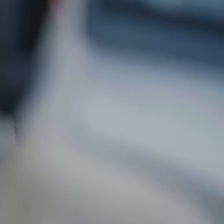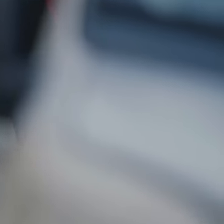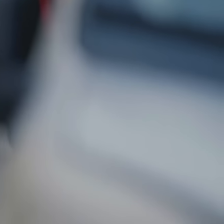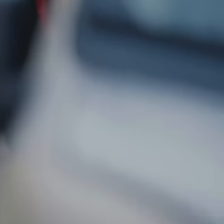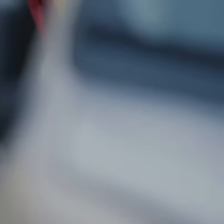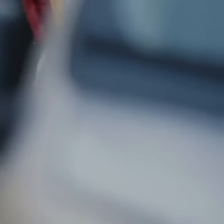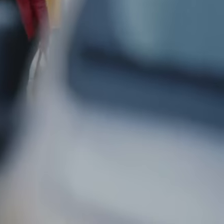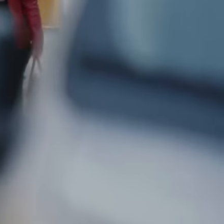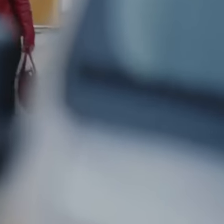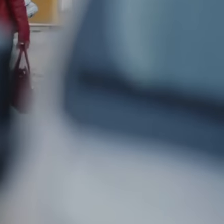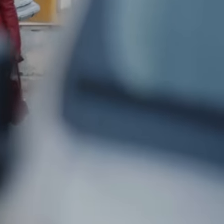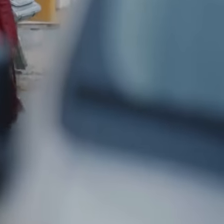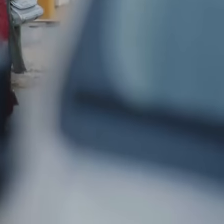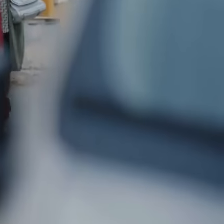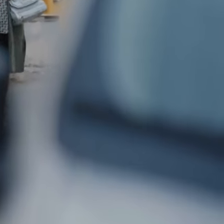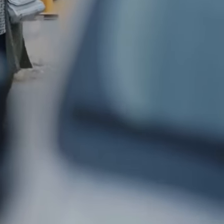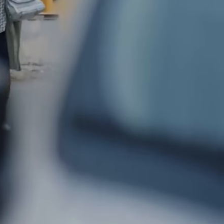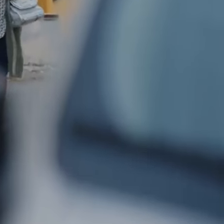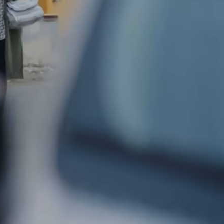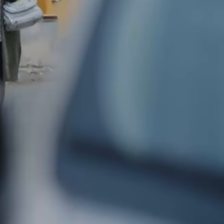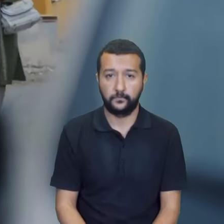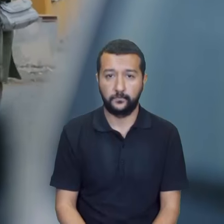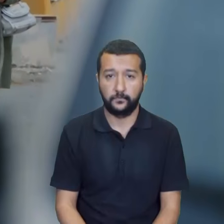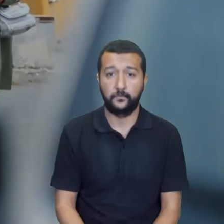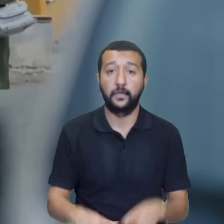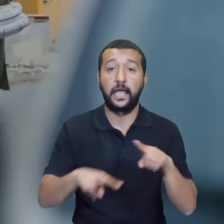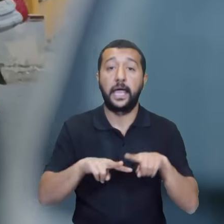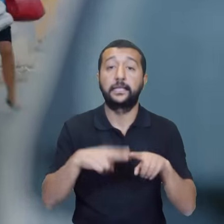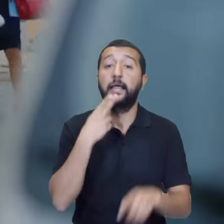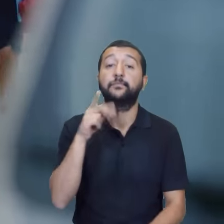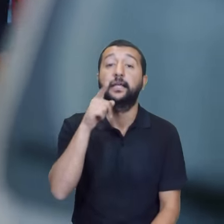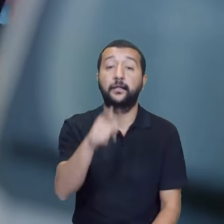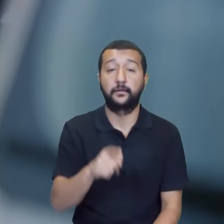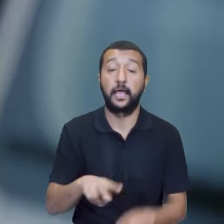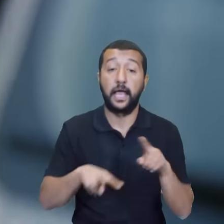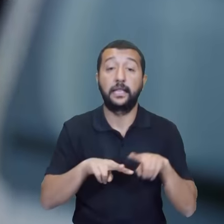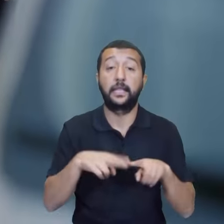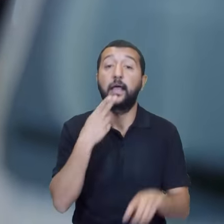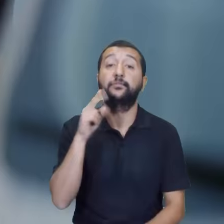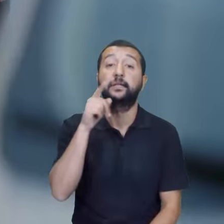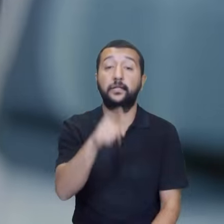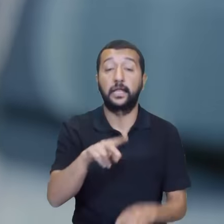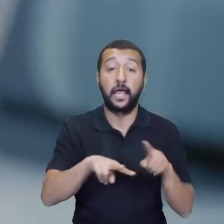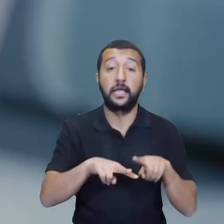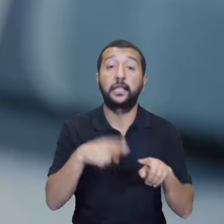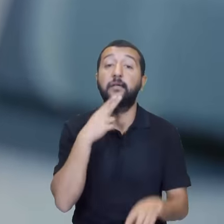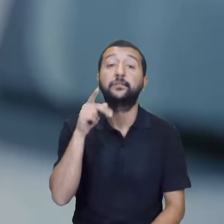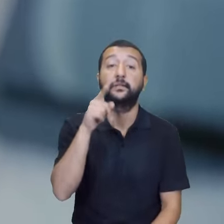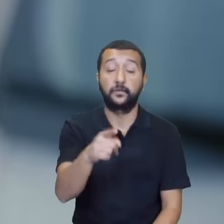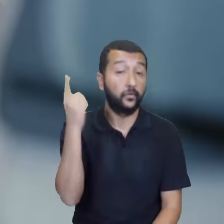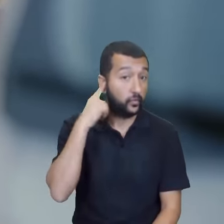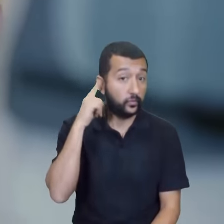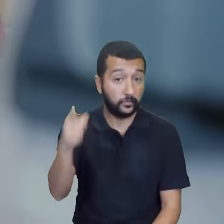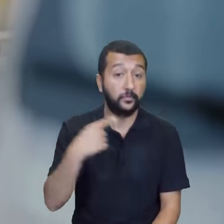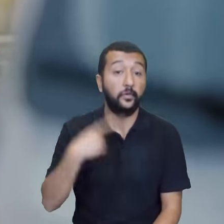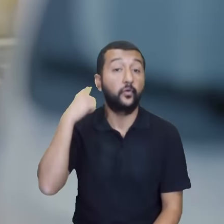Adile çantası kolunda mahalle arasına girdi. Adile abla! Adile abla! Ya Adile abla,